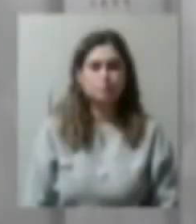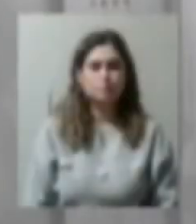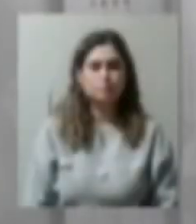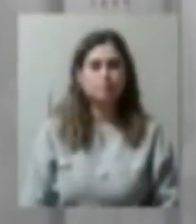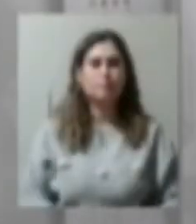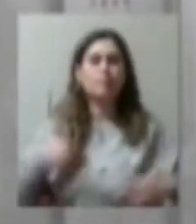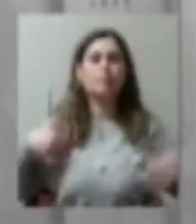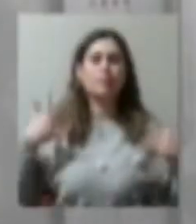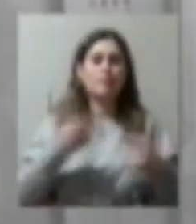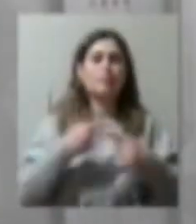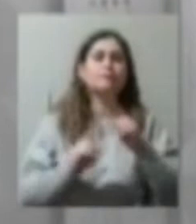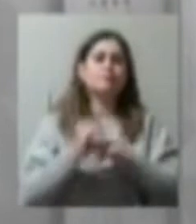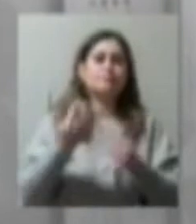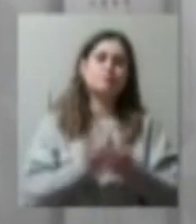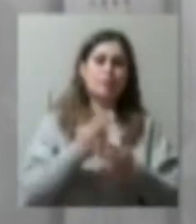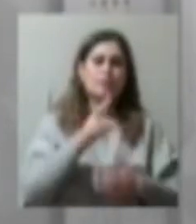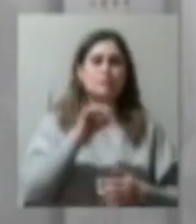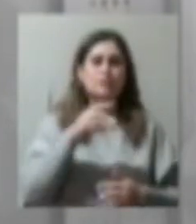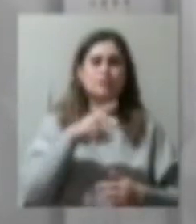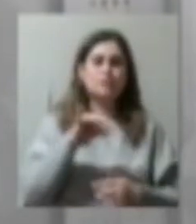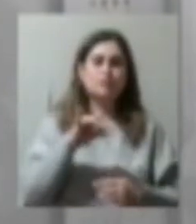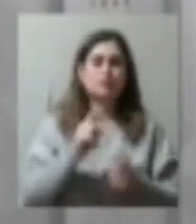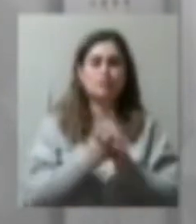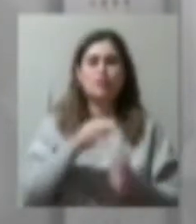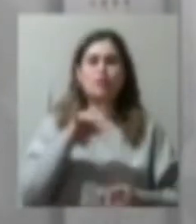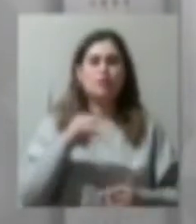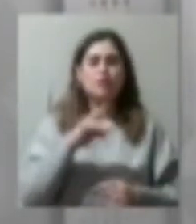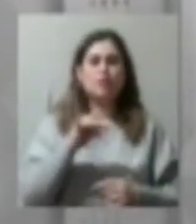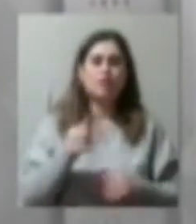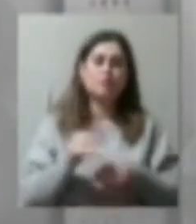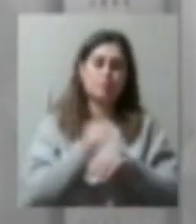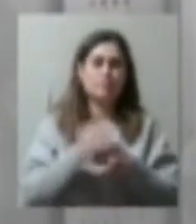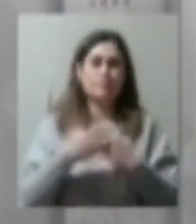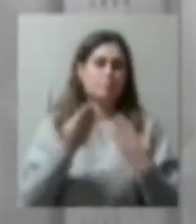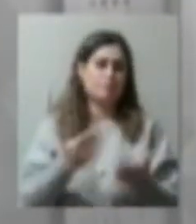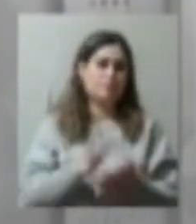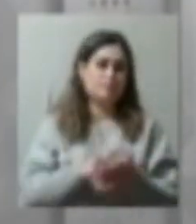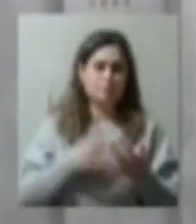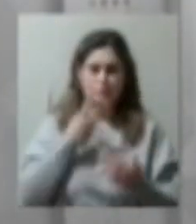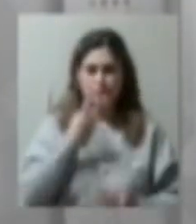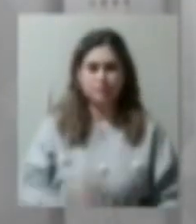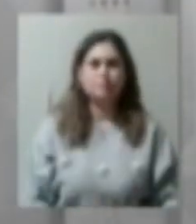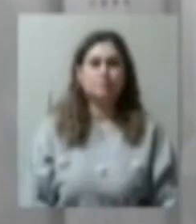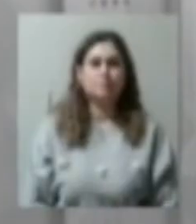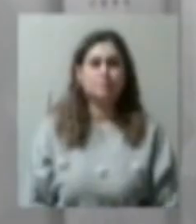Моє вітання. В ефірі сьогодні головне. У студії Ксенія Сіліна, сурдопереклад Аліна Краєвська. І у випуску поговоримо про таке.